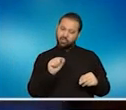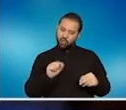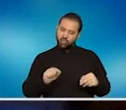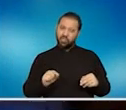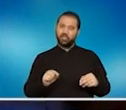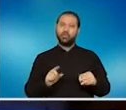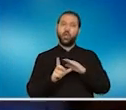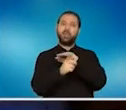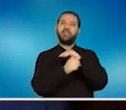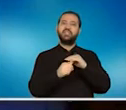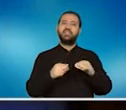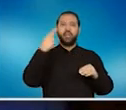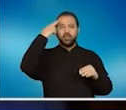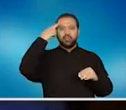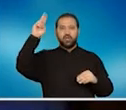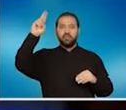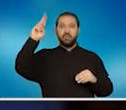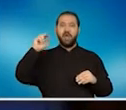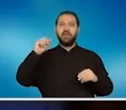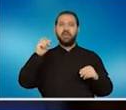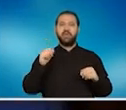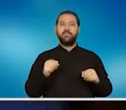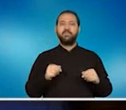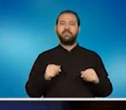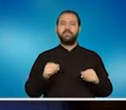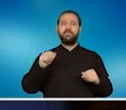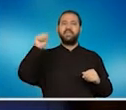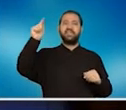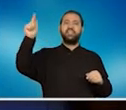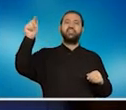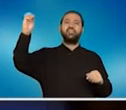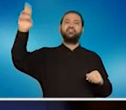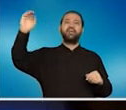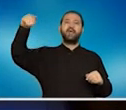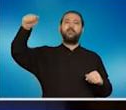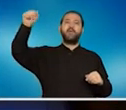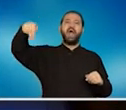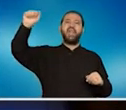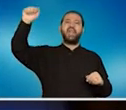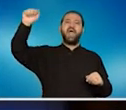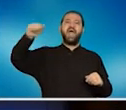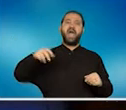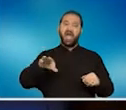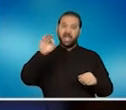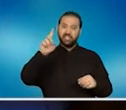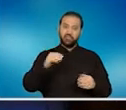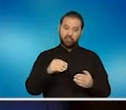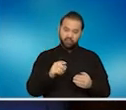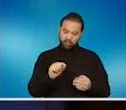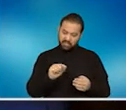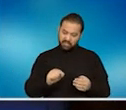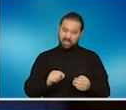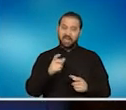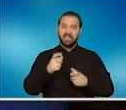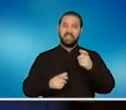a găsit niște însemnări despre programul său zilnic. În fiecare zi dimineața